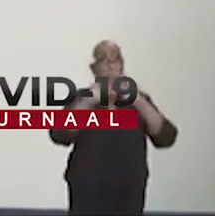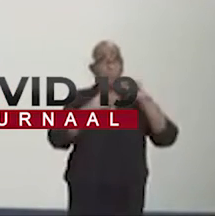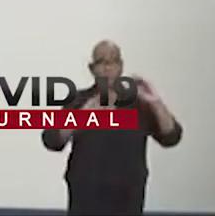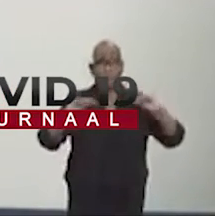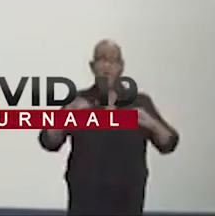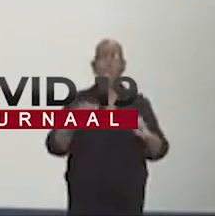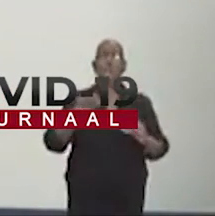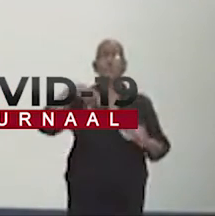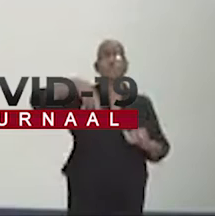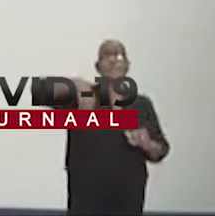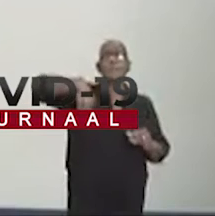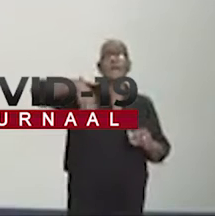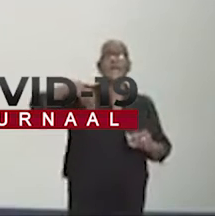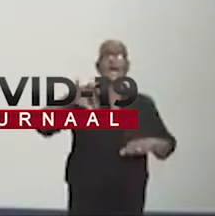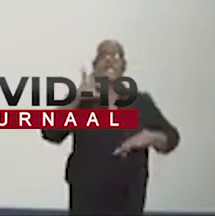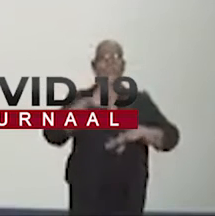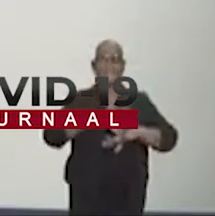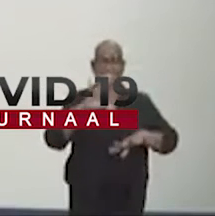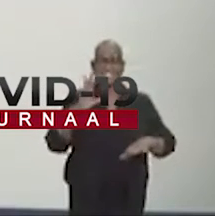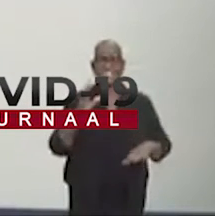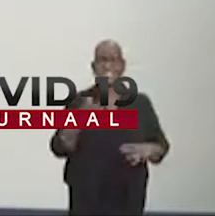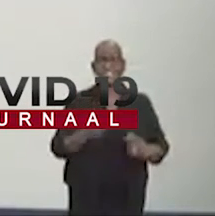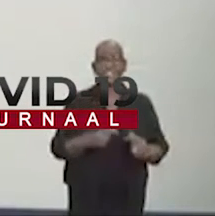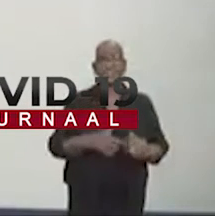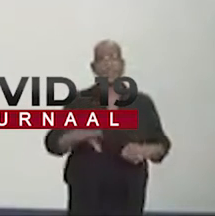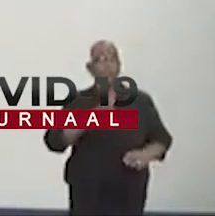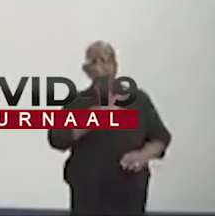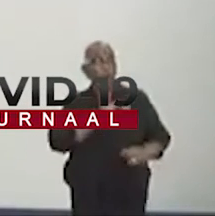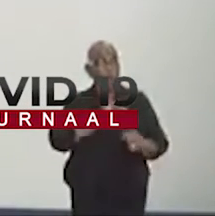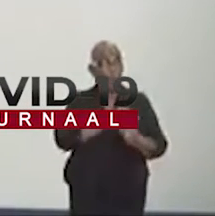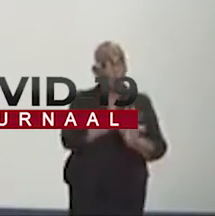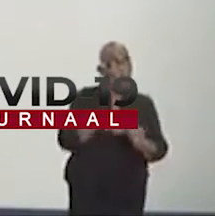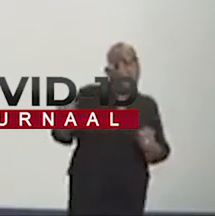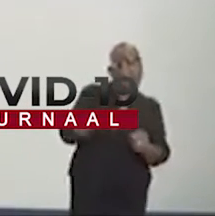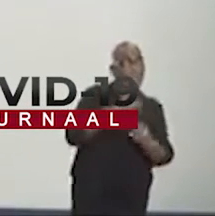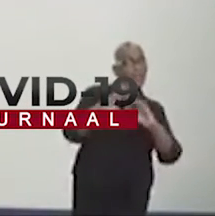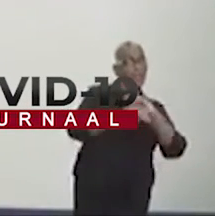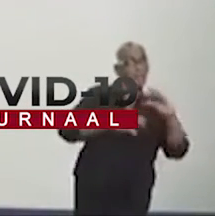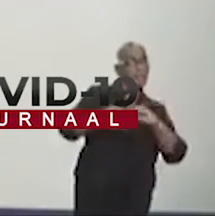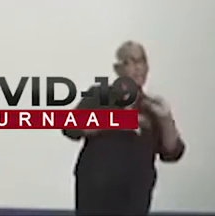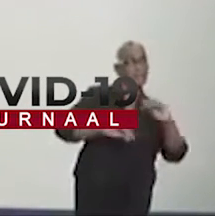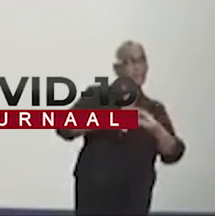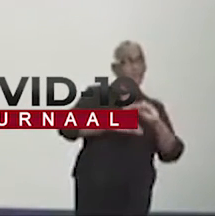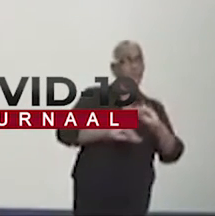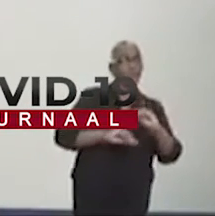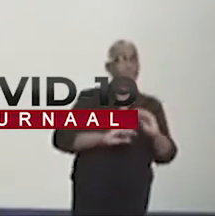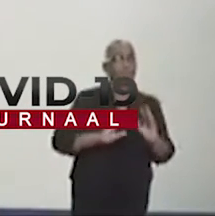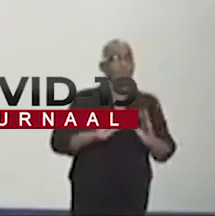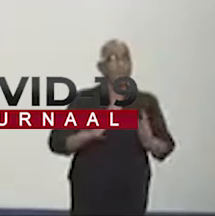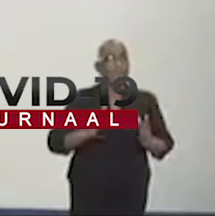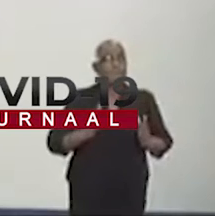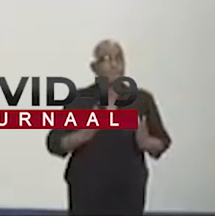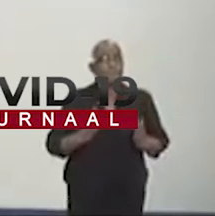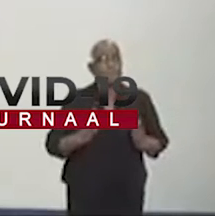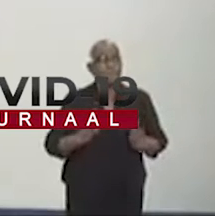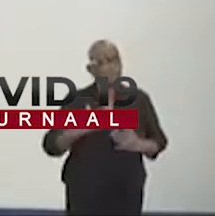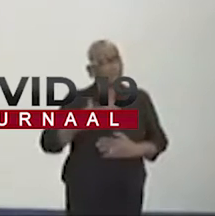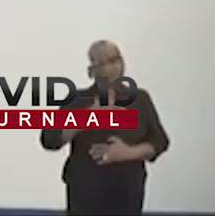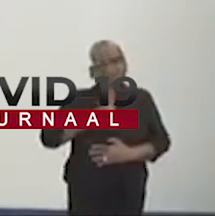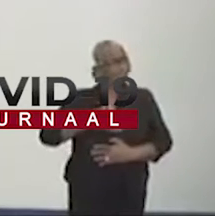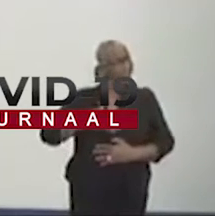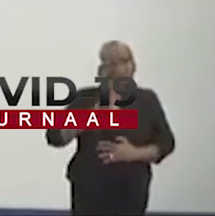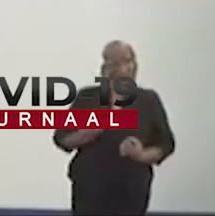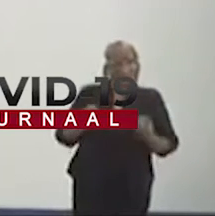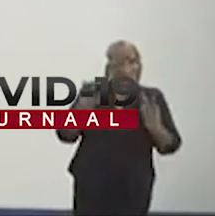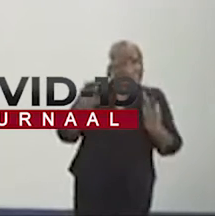maar je neemt dan gelijk ook COVID mee. En zeer tot ons, het was een aangename